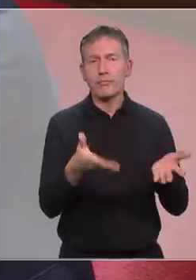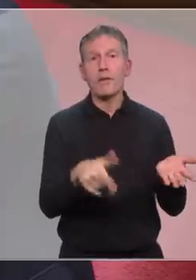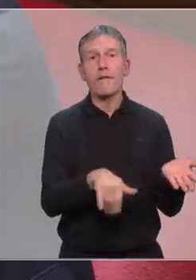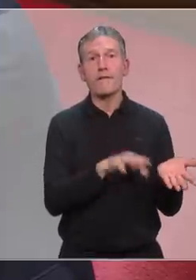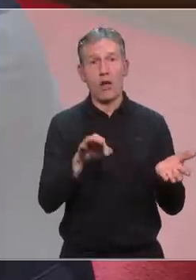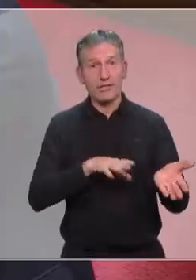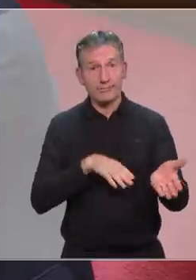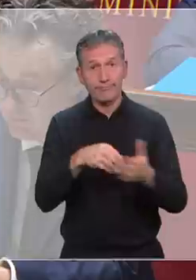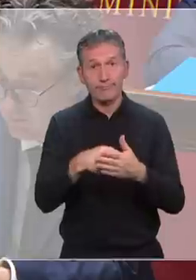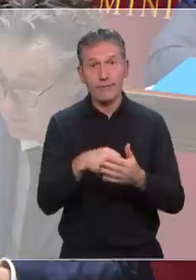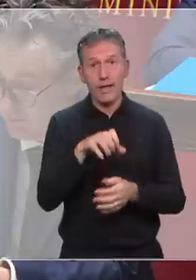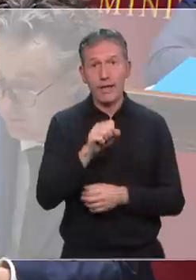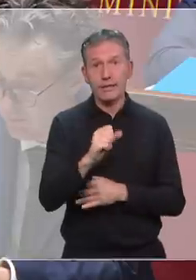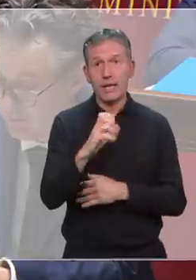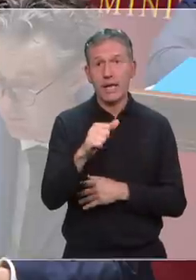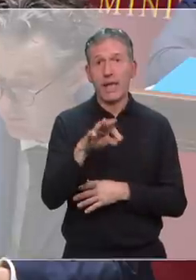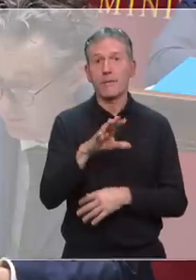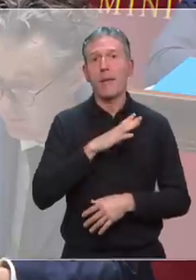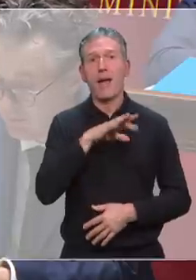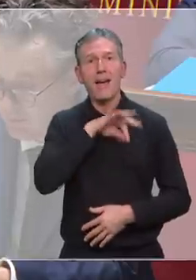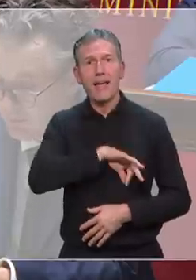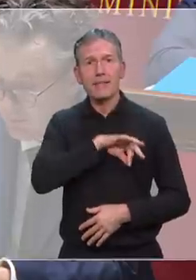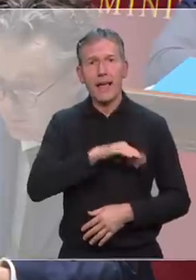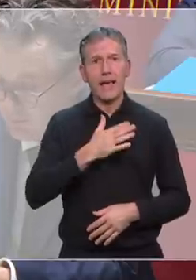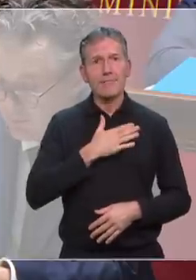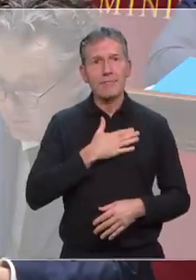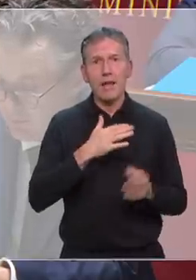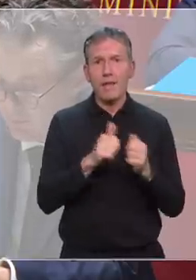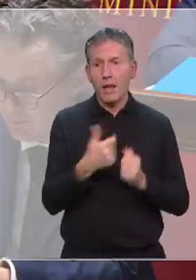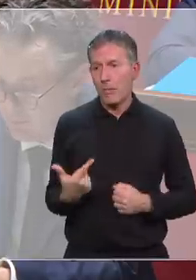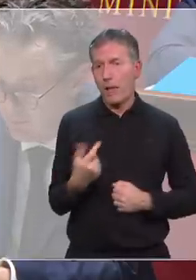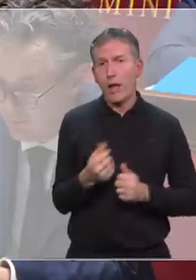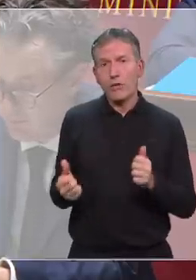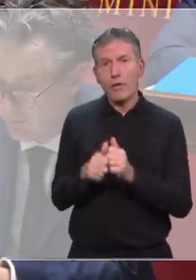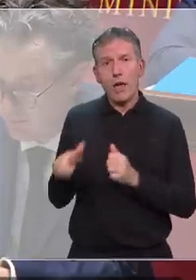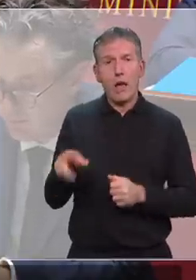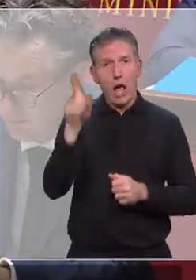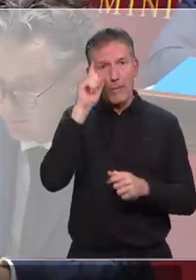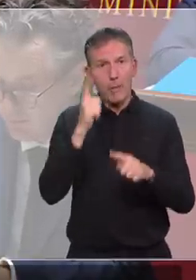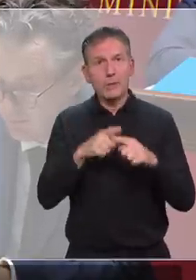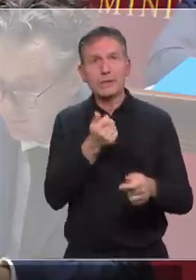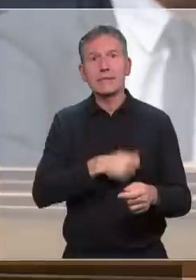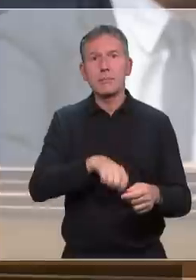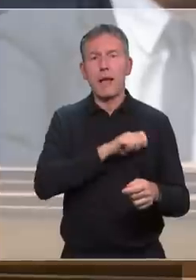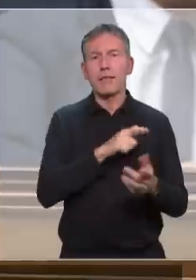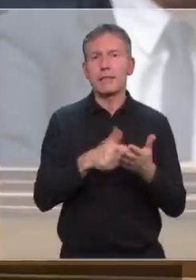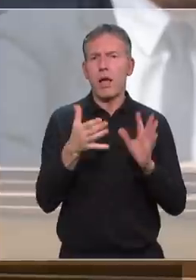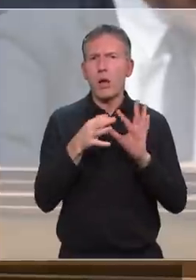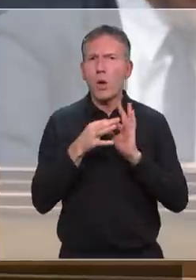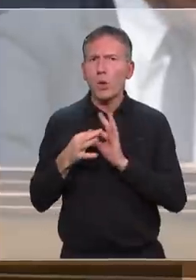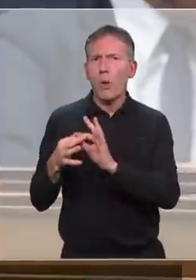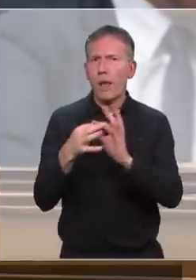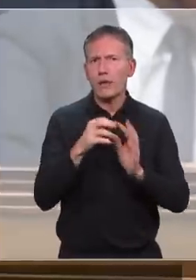dans le SCAF parce qu'elle y trouve son intérêt avec ses partenaires allemands et espagnols. C'est une coopération